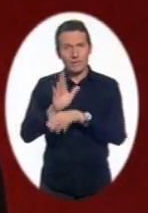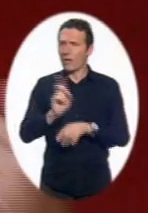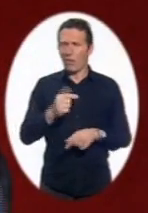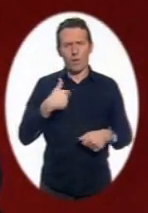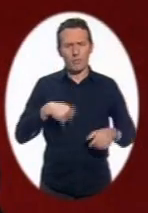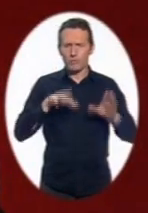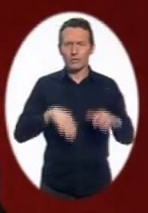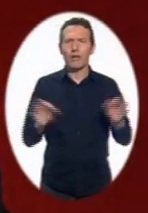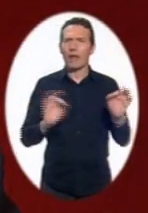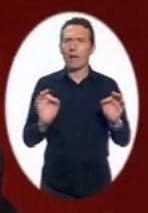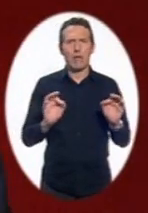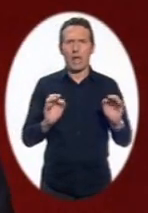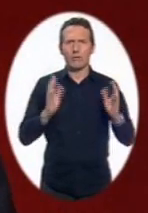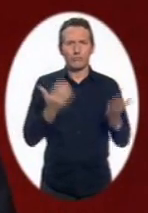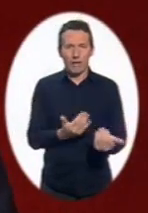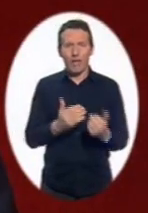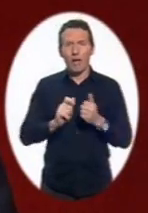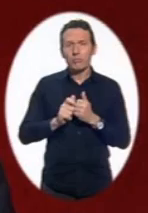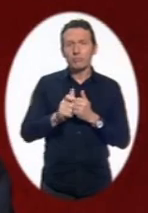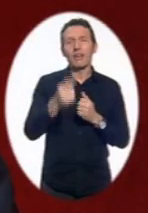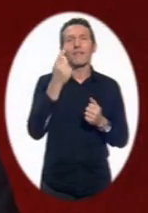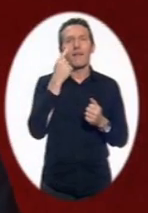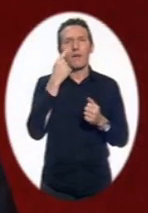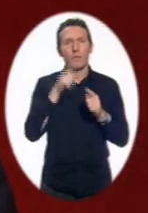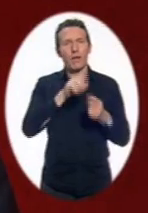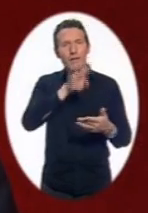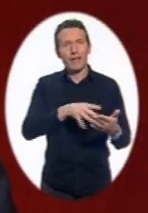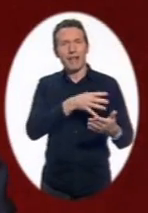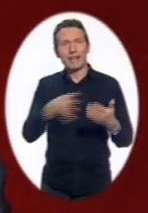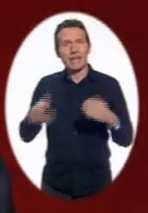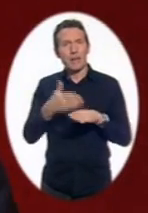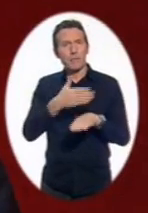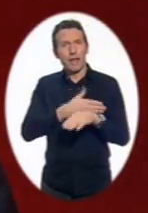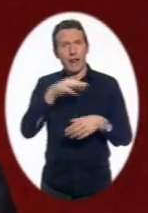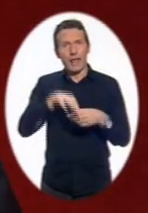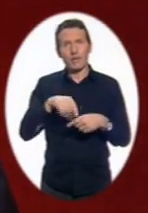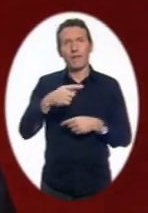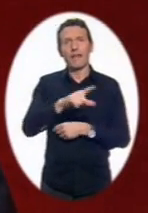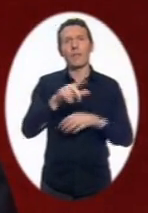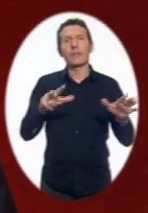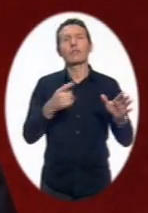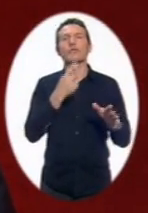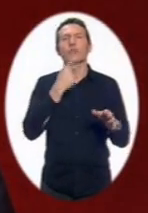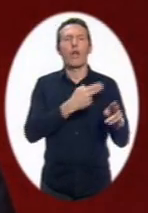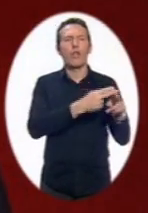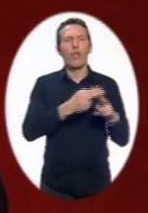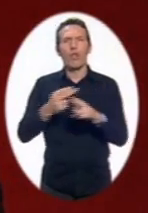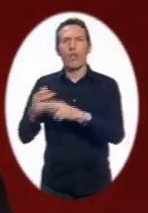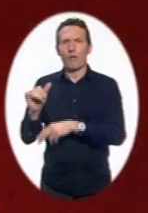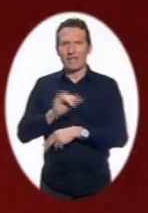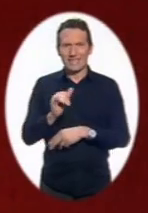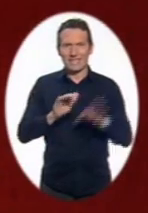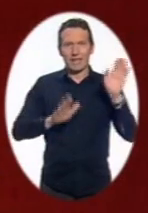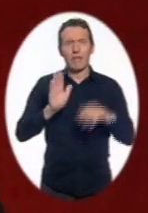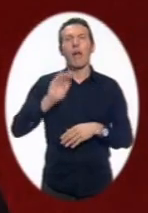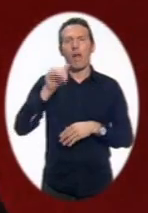position avant je n'en prends pas encore aujourd'hui j'attends de connaître comme le calendrier de l'a prévu à partir du 28 juin le nom des candidats et des candidates et